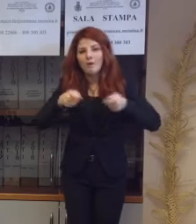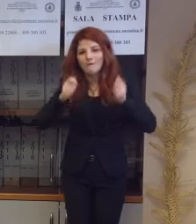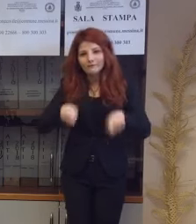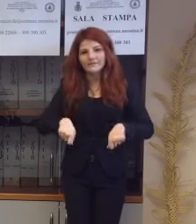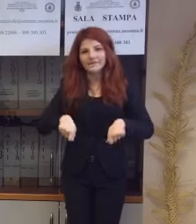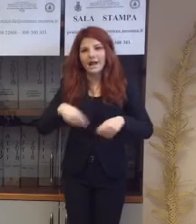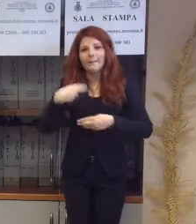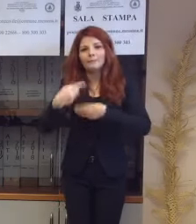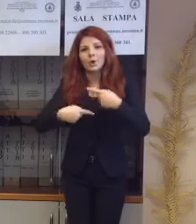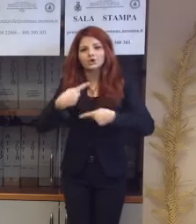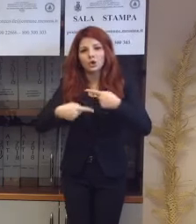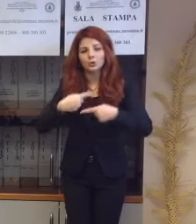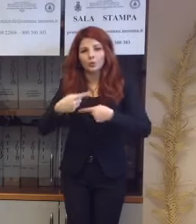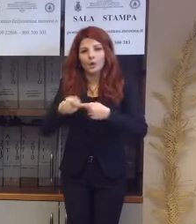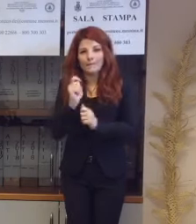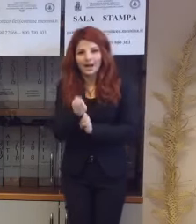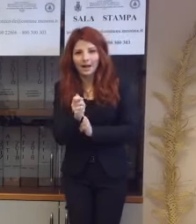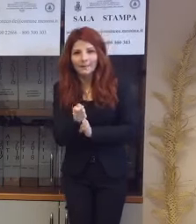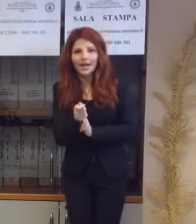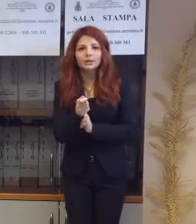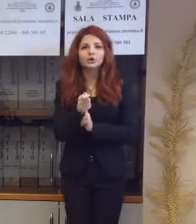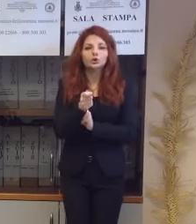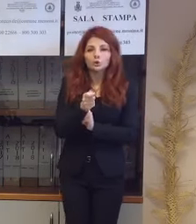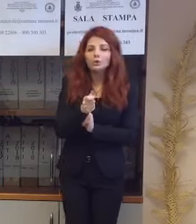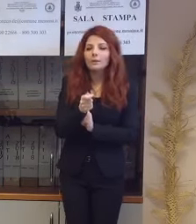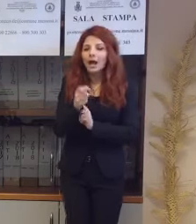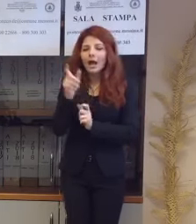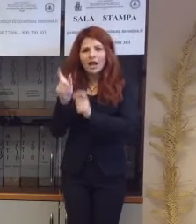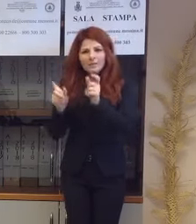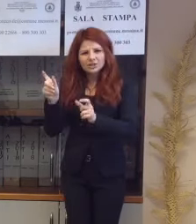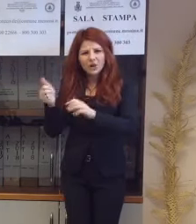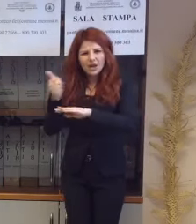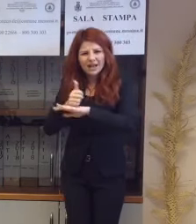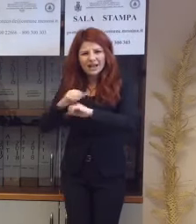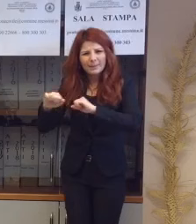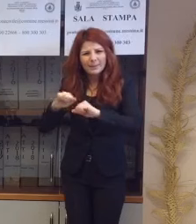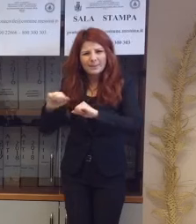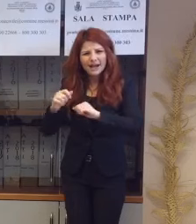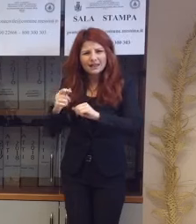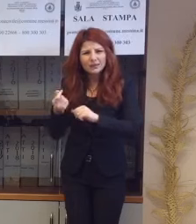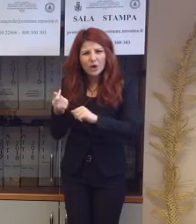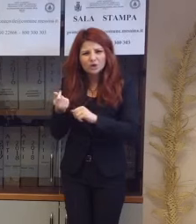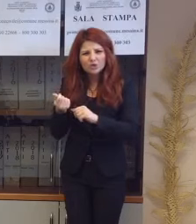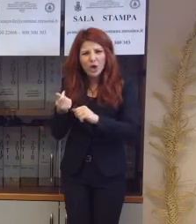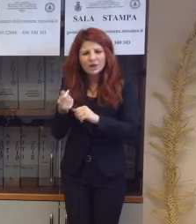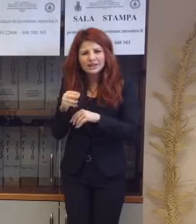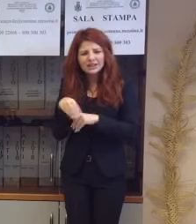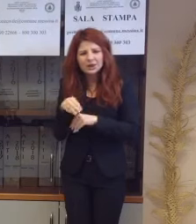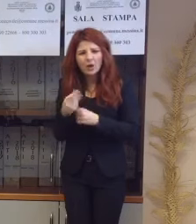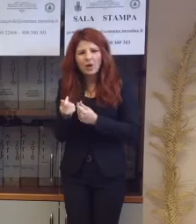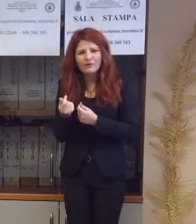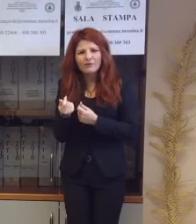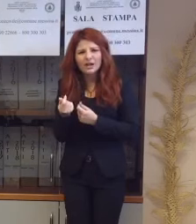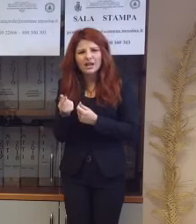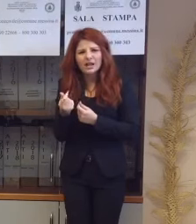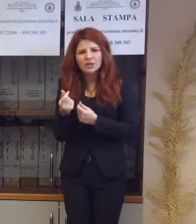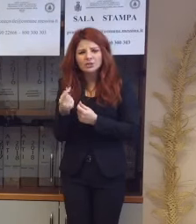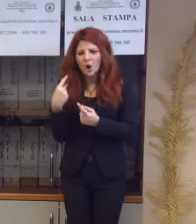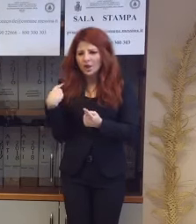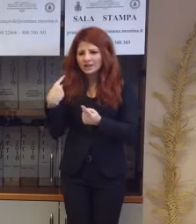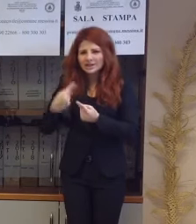3 mesi del genere, 4 mesi del genere, dove si prendono i soldi per pagare gli affitti? Ma secondo